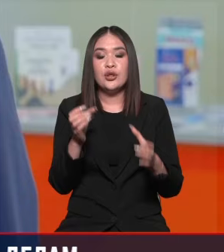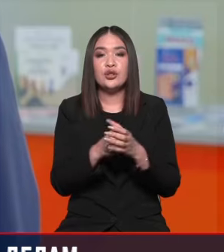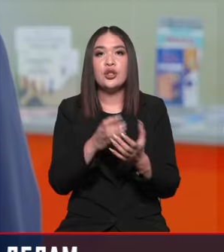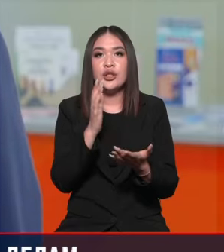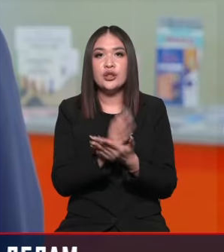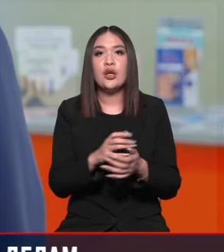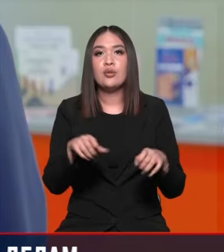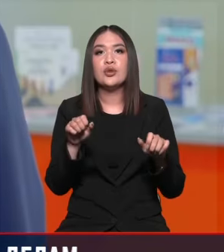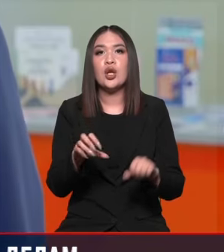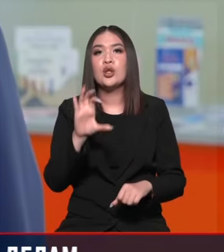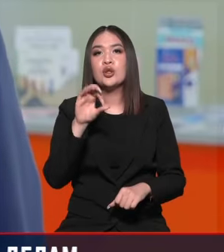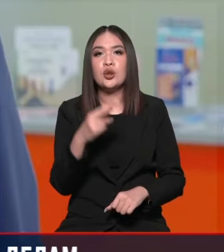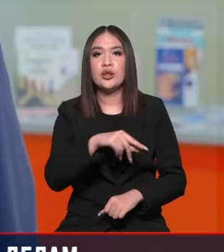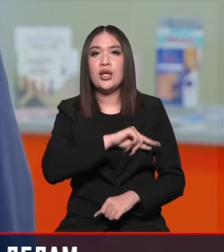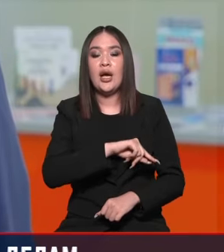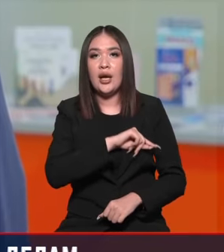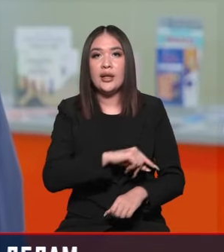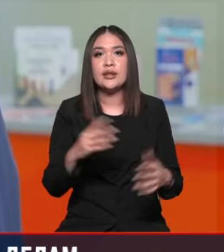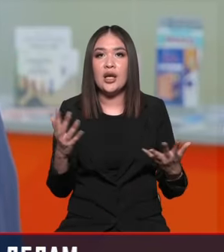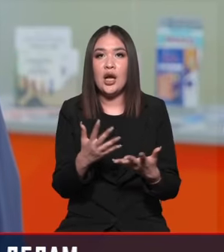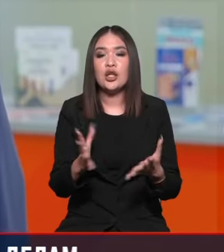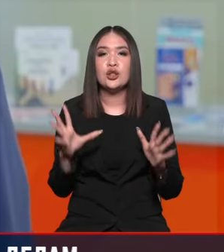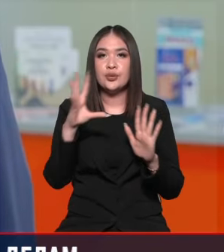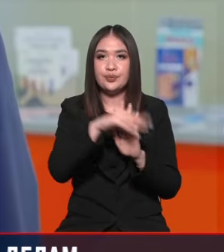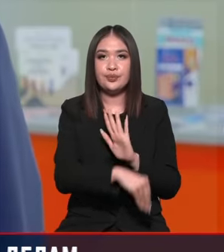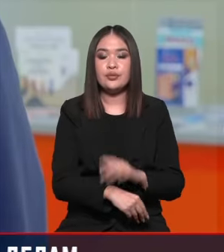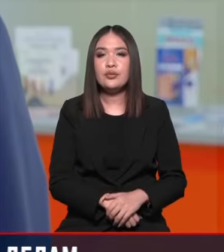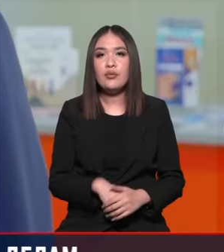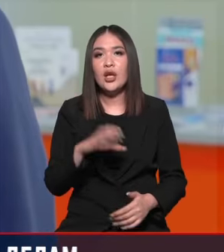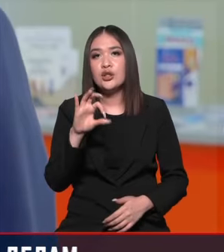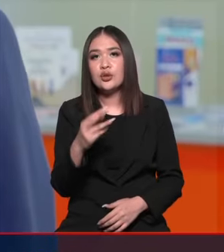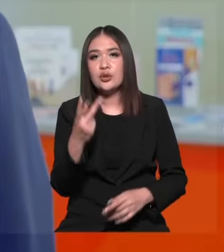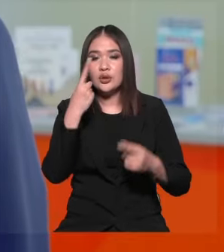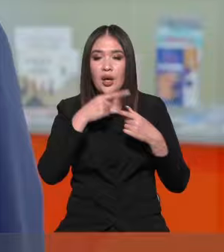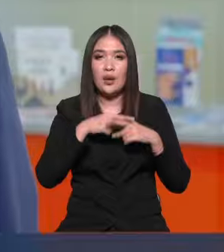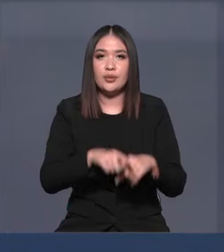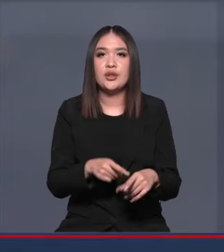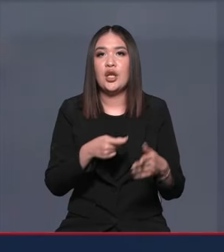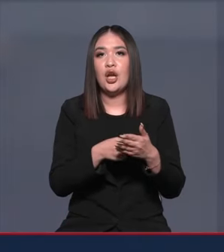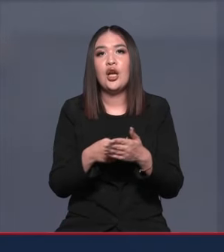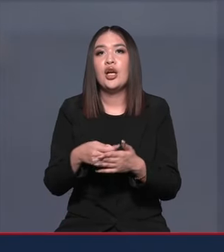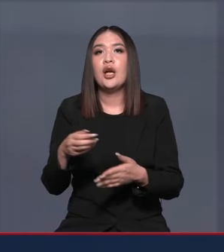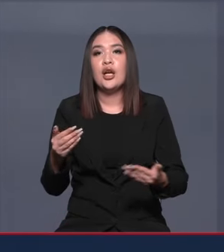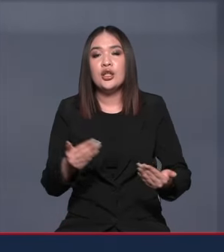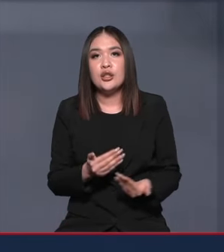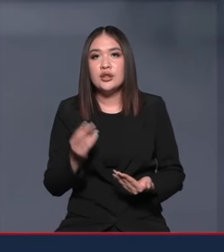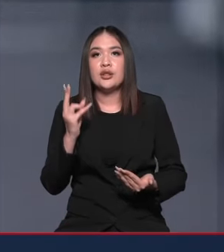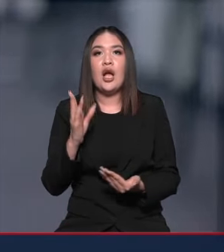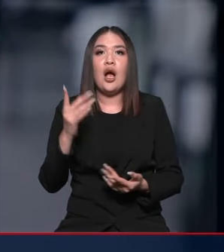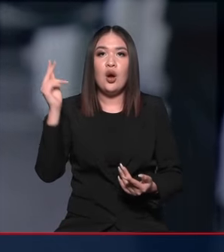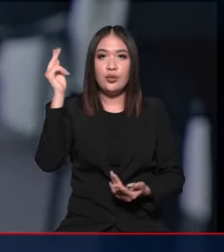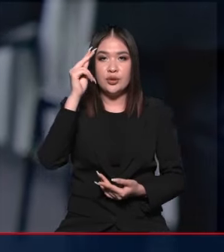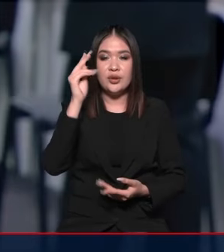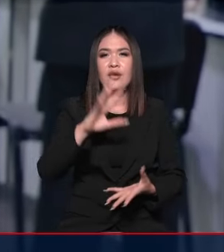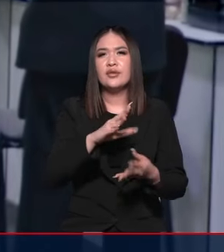блок вопросов социального характера, который связан с трудоустройством, социальной адаптацией, обеспечением жильем, получением образования. В